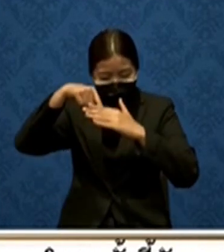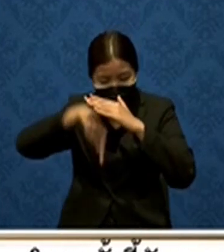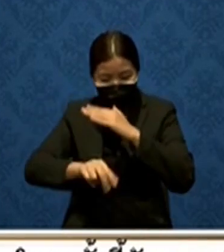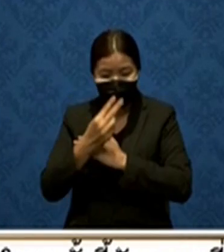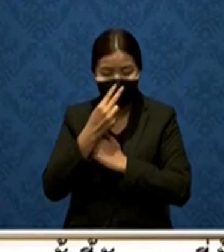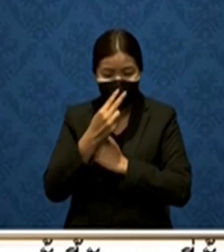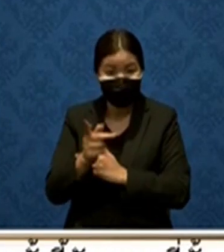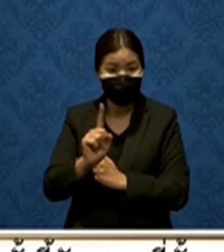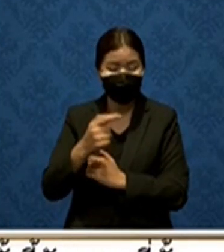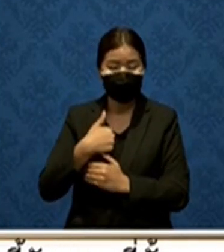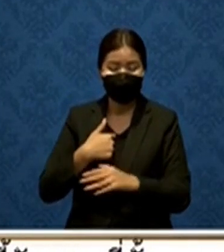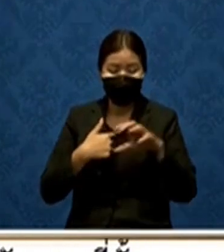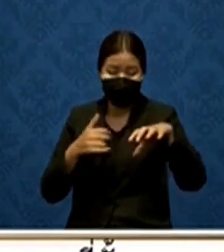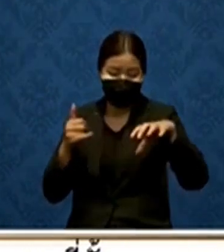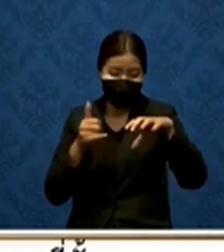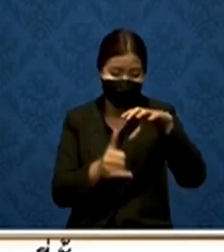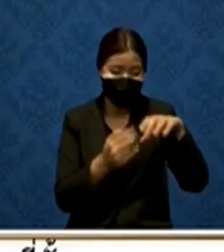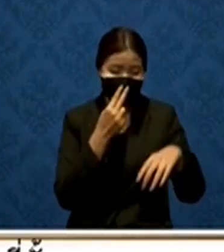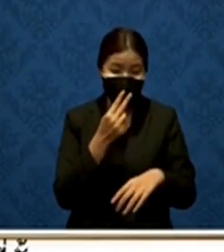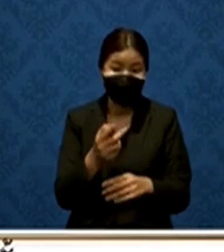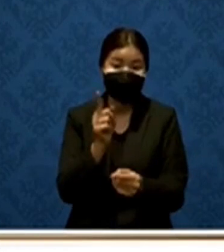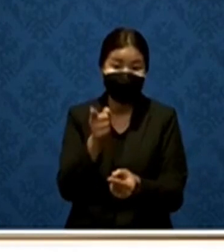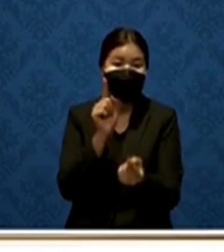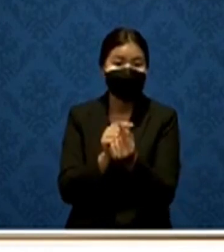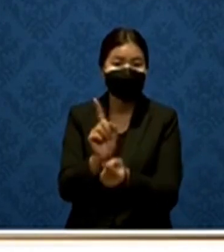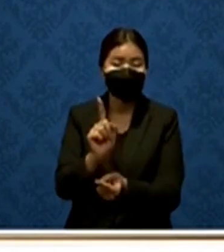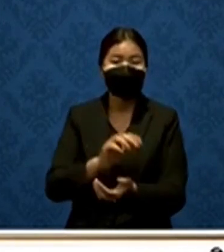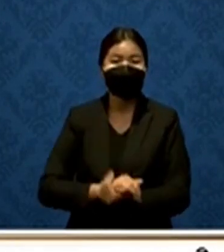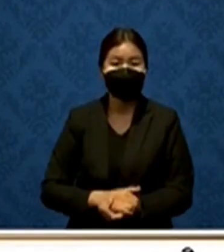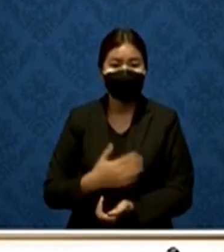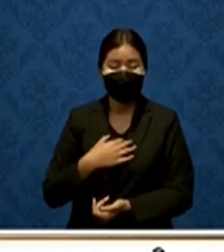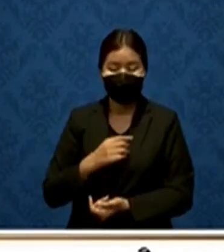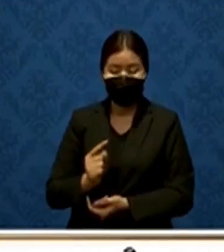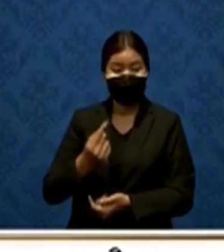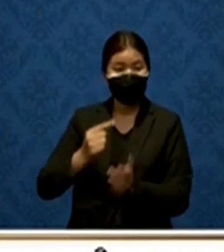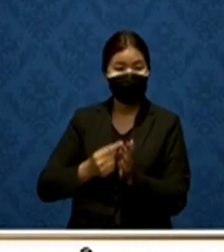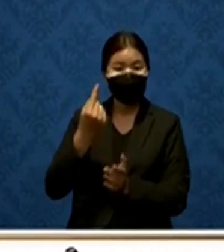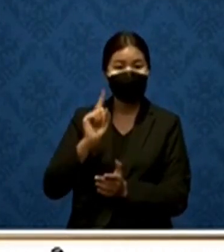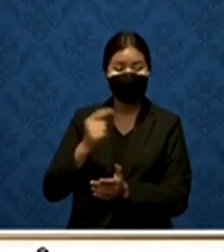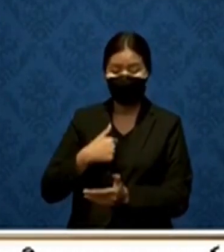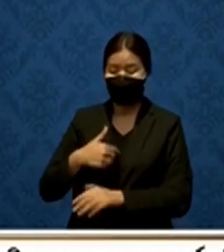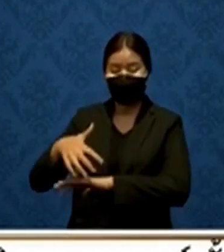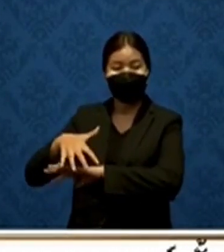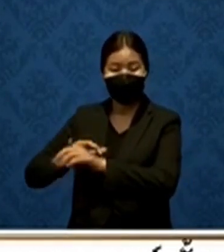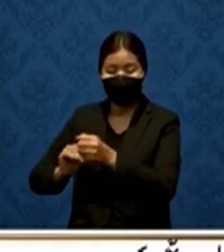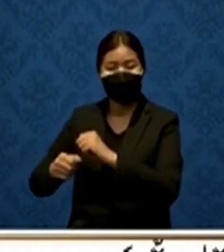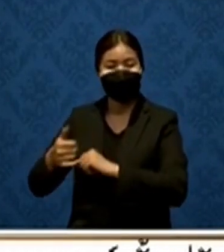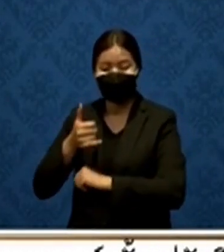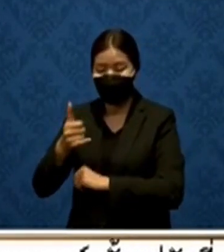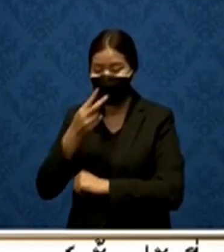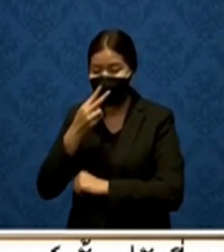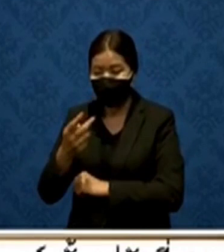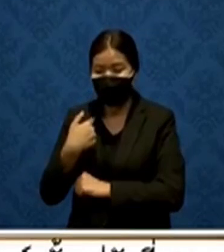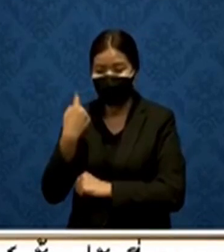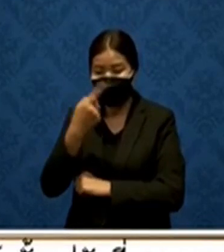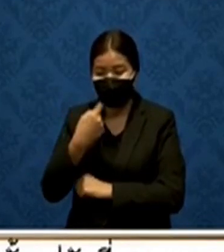เข้าไปแ้ปัญหาสินค้าแต่ละตัวเชิงลึกก็คือเข้าไปแ้ปัญหาตั้งกต้นมือและเชิงลึกก็คือจะต้องดูรายตั